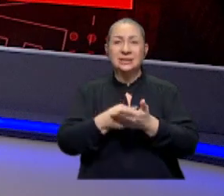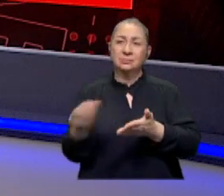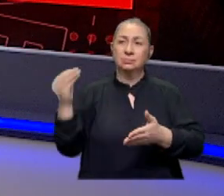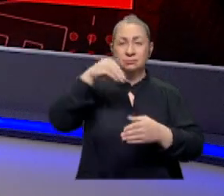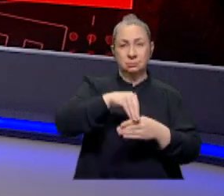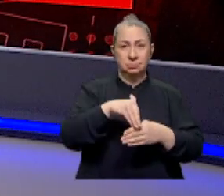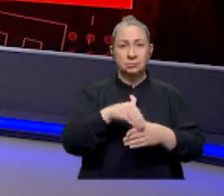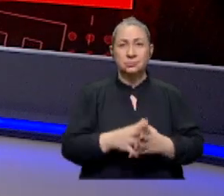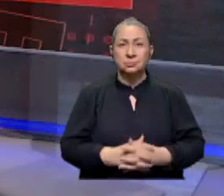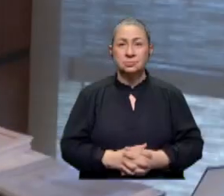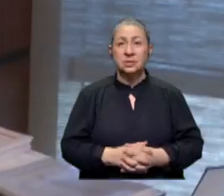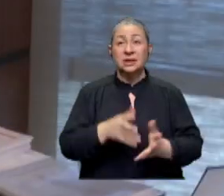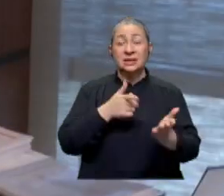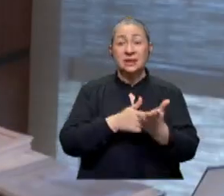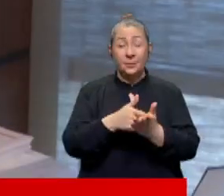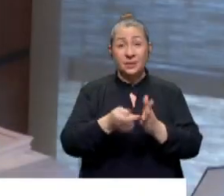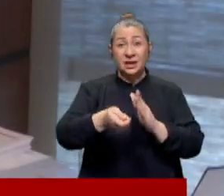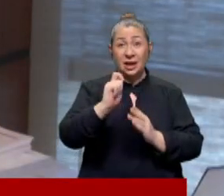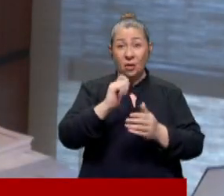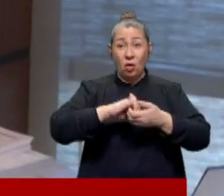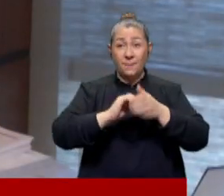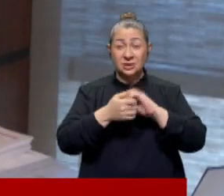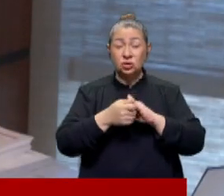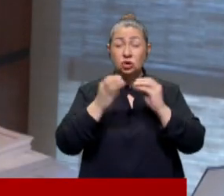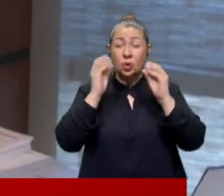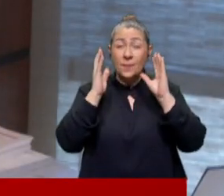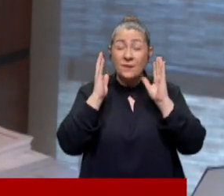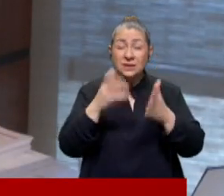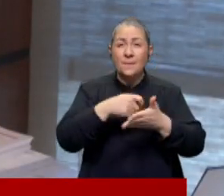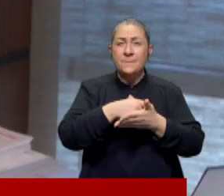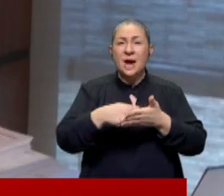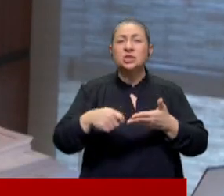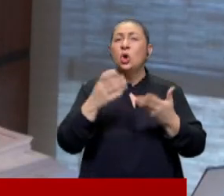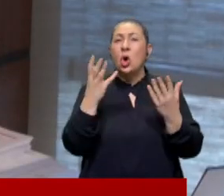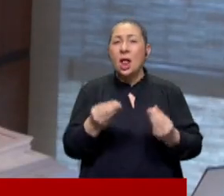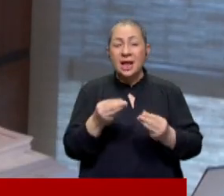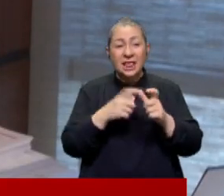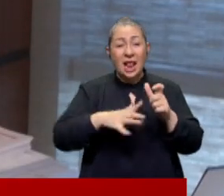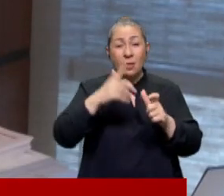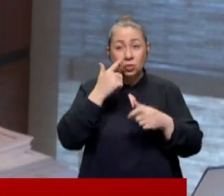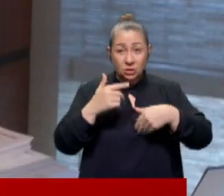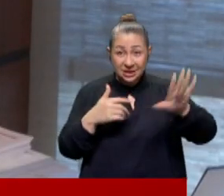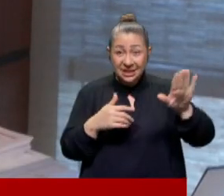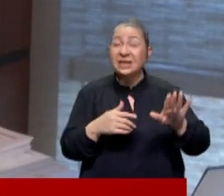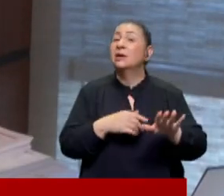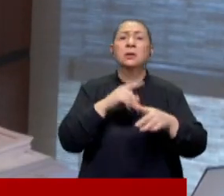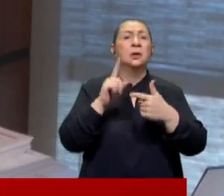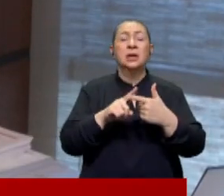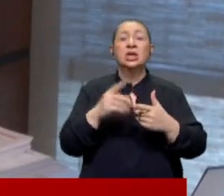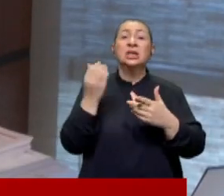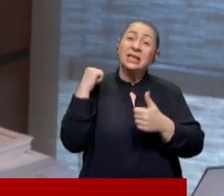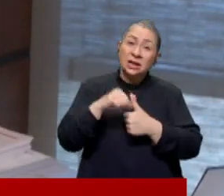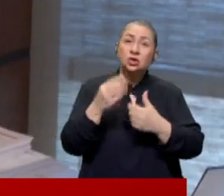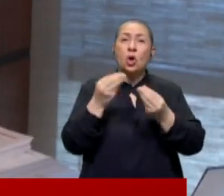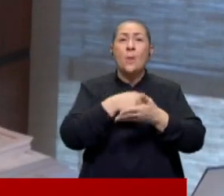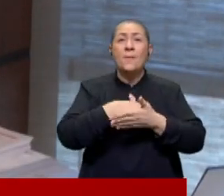getirildi. Tarım ve Kredi Kooperatifi'nin çok maaşlı genel müdürü gitti. Yerine yine çok